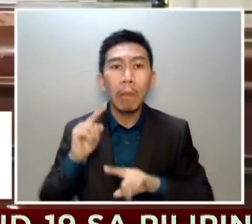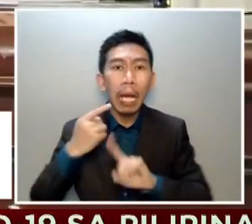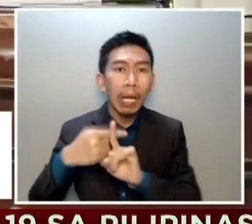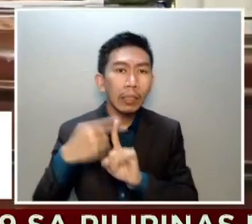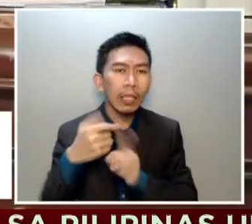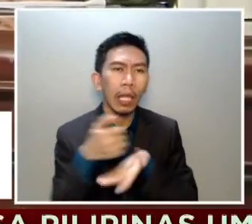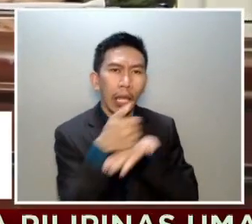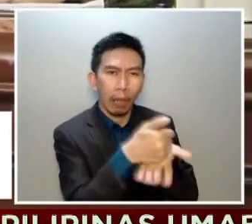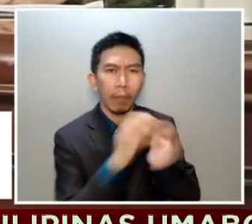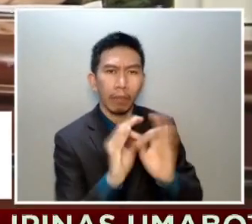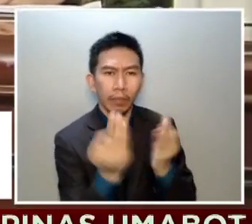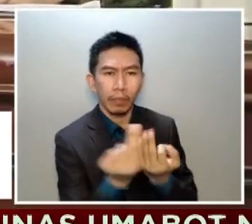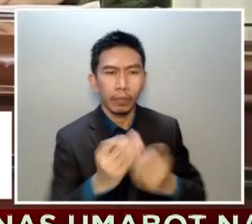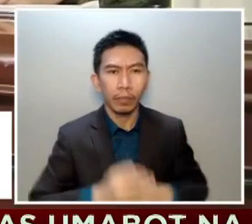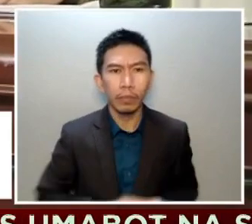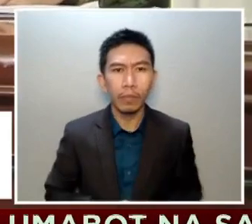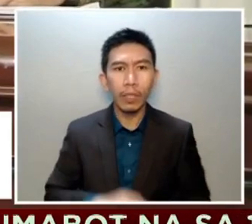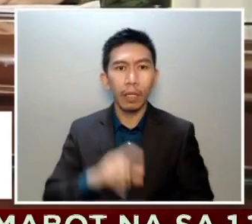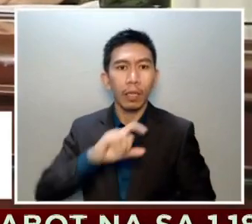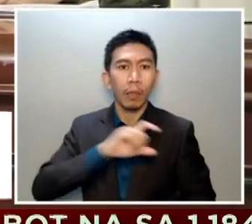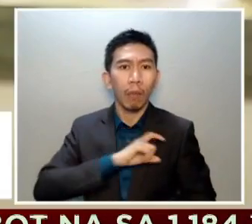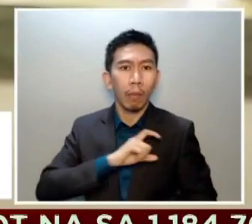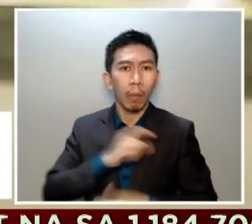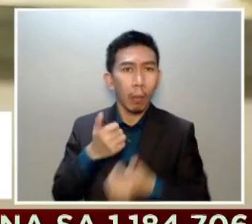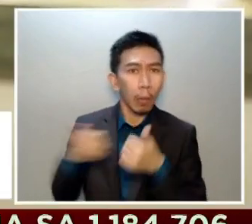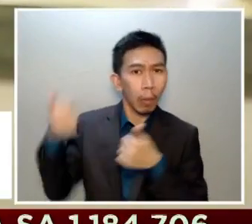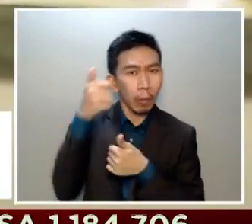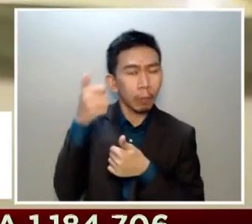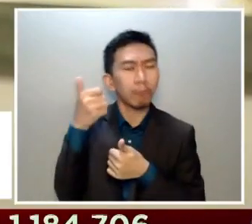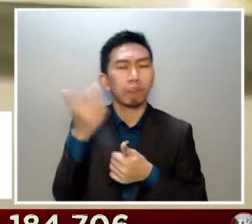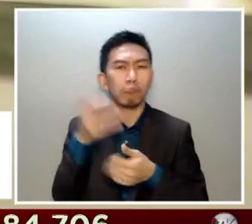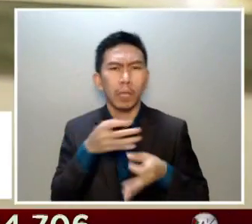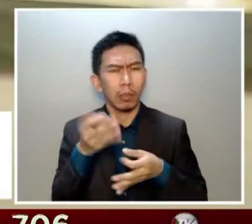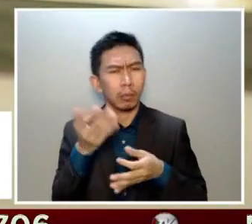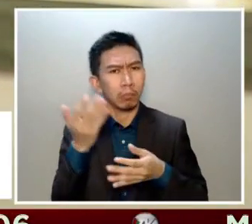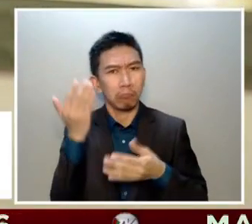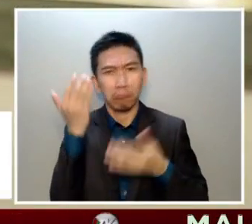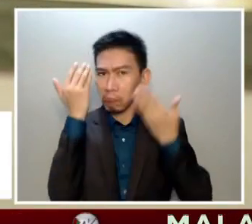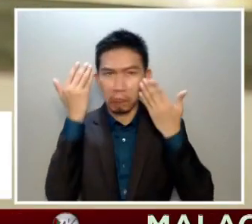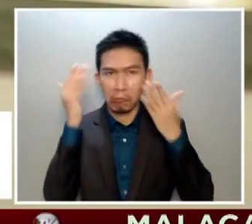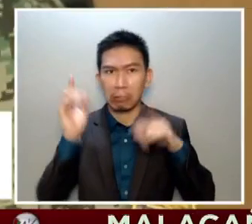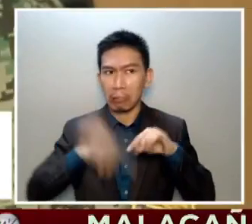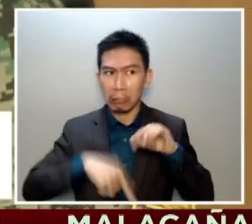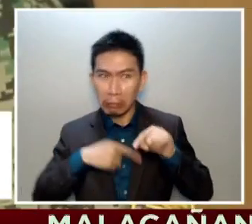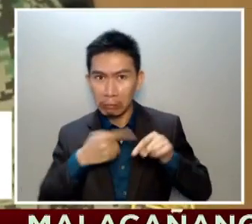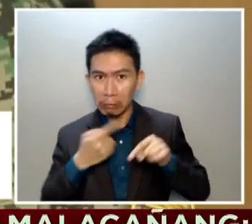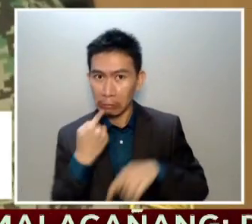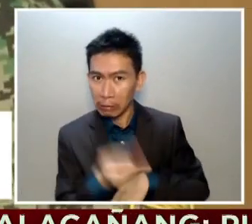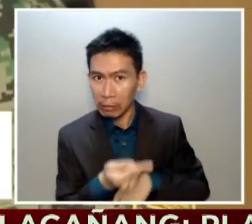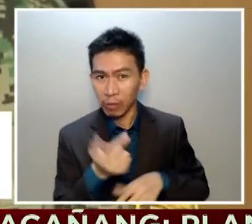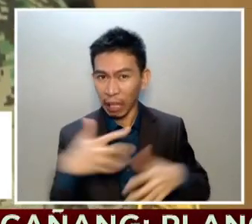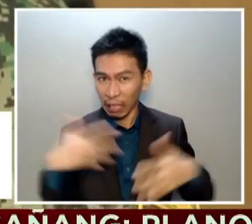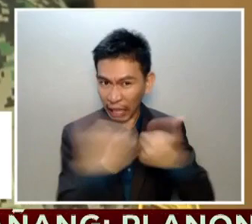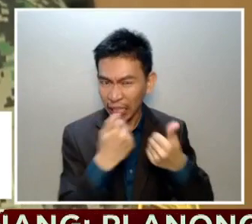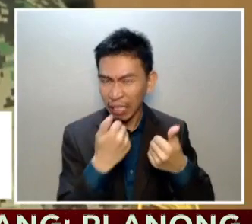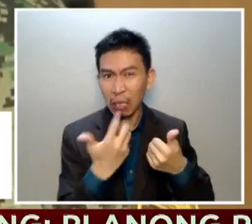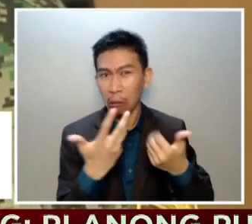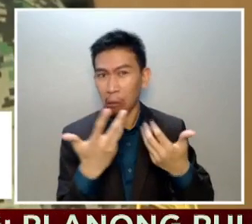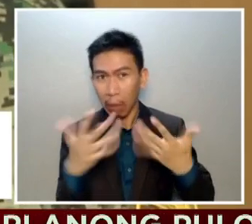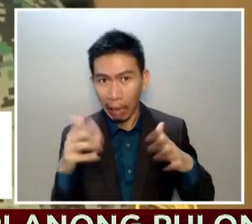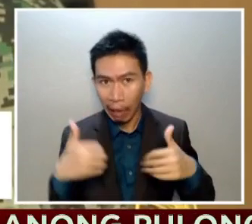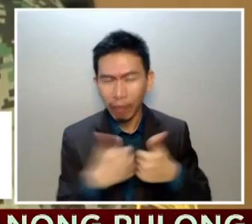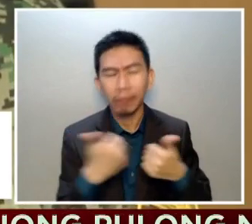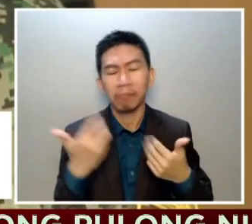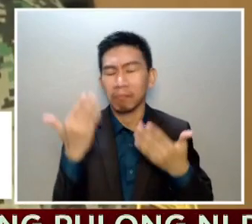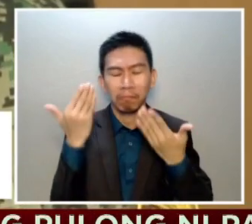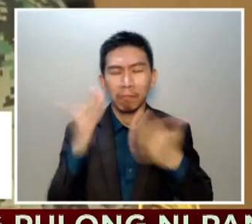Colonel Haveria, hindi pa anya niya masasabi kung aksidente ang nangyari. Meron siyang negligence o kung meron siyang